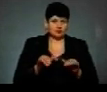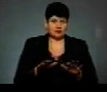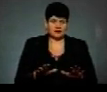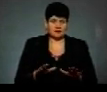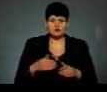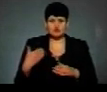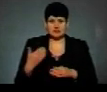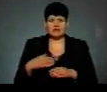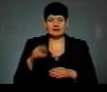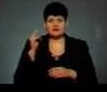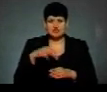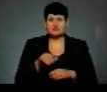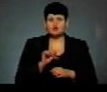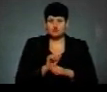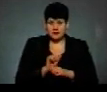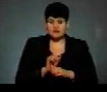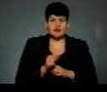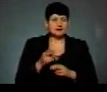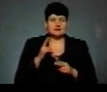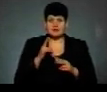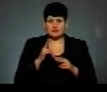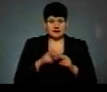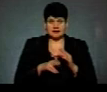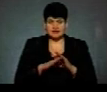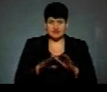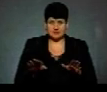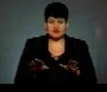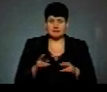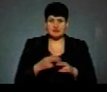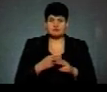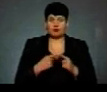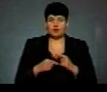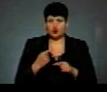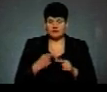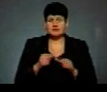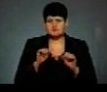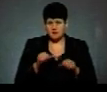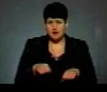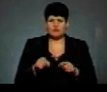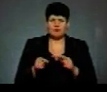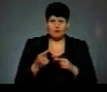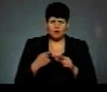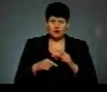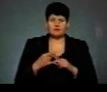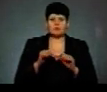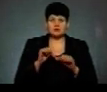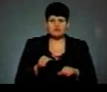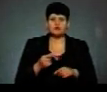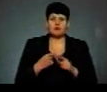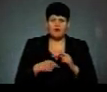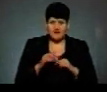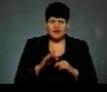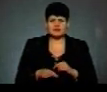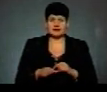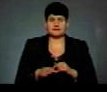це припинення на даний час, але це не остаточне відрахування з університету, мається на увазі без поновлення, це з правом поновлення, з можливістю повернення,